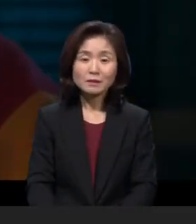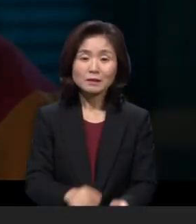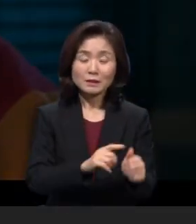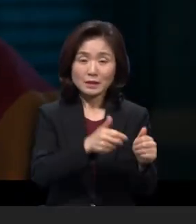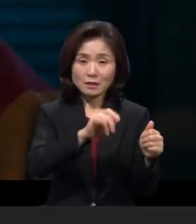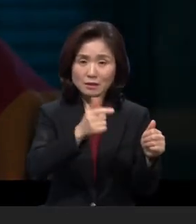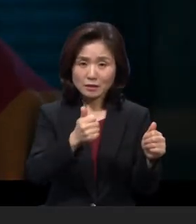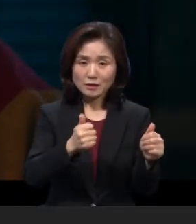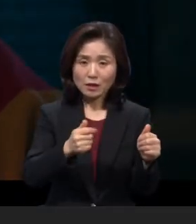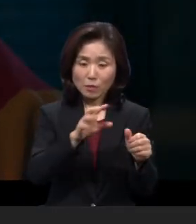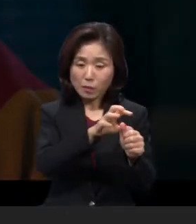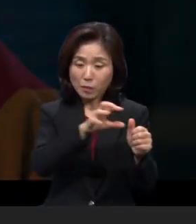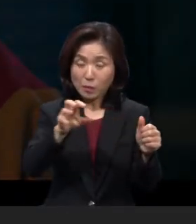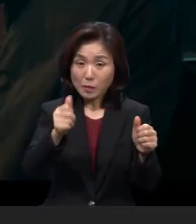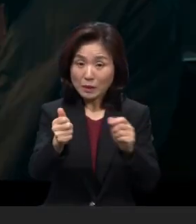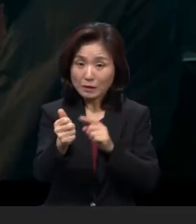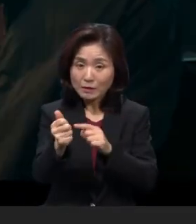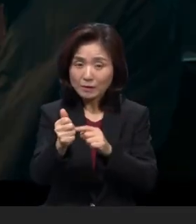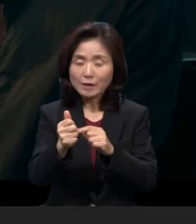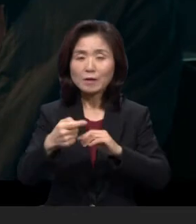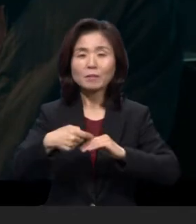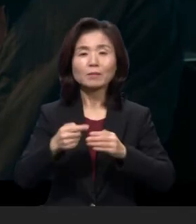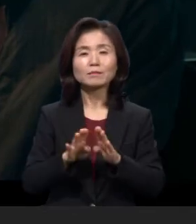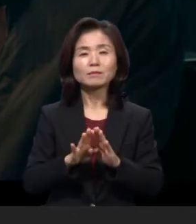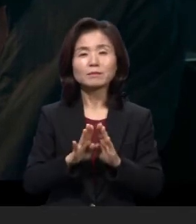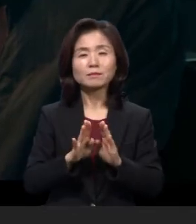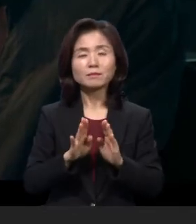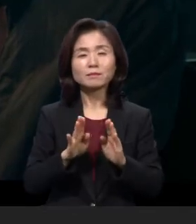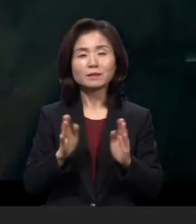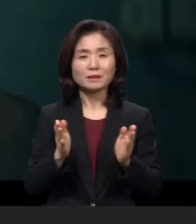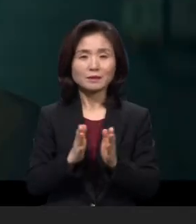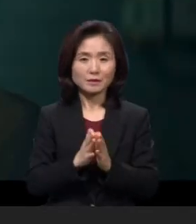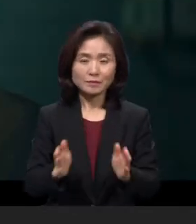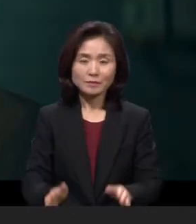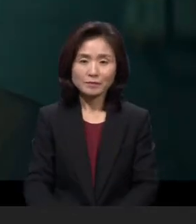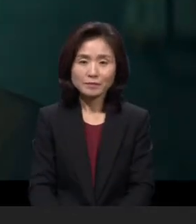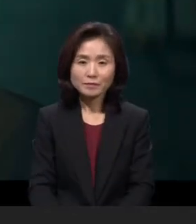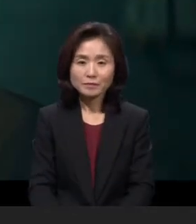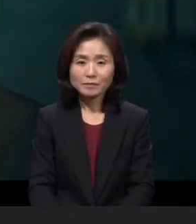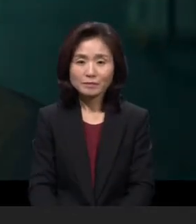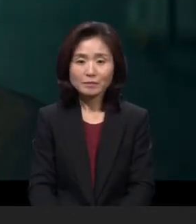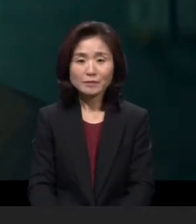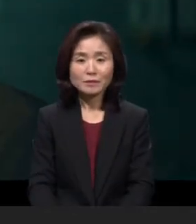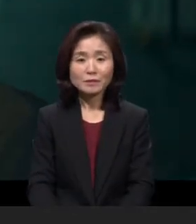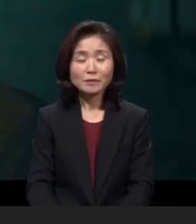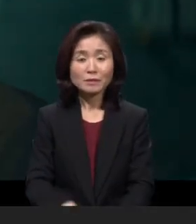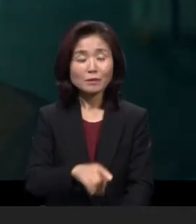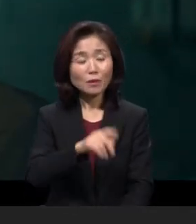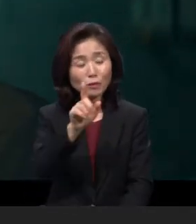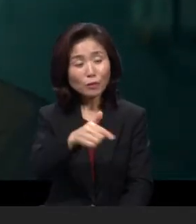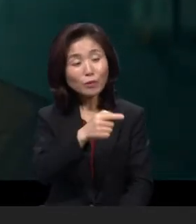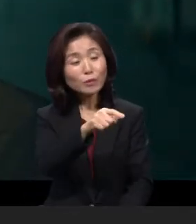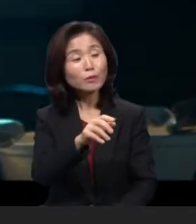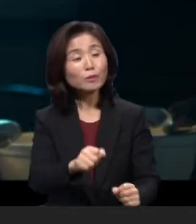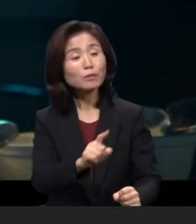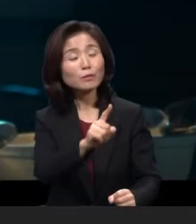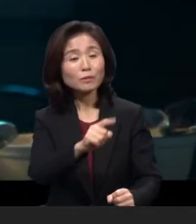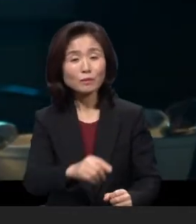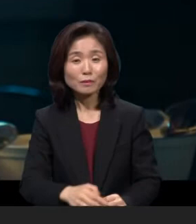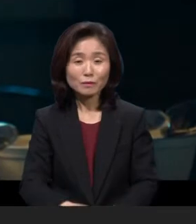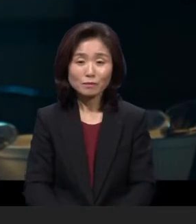기현은 그런 서복에게 조금씩 마음의 문을 열기 시작하죠. 거기서 뭐해? 하루 종일?